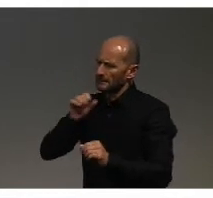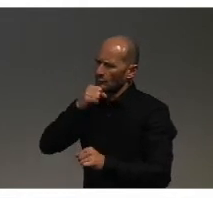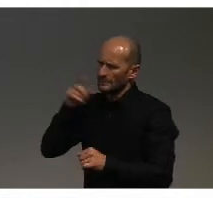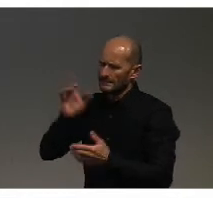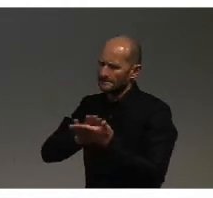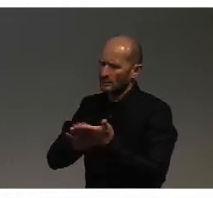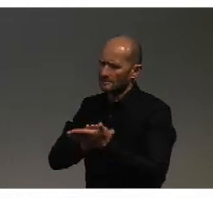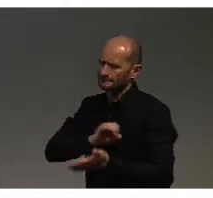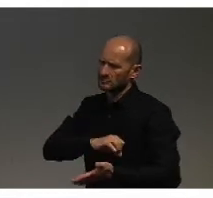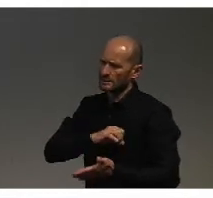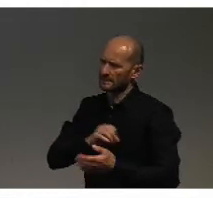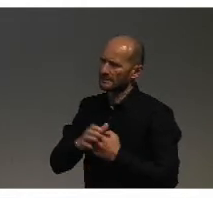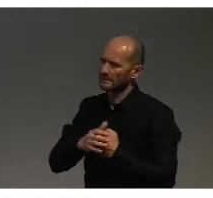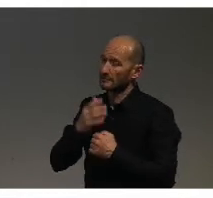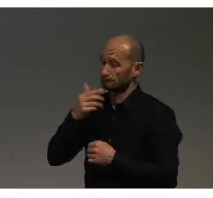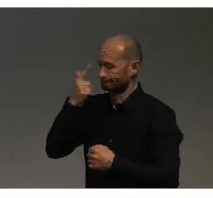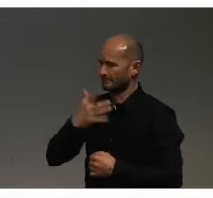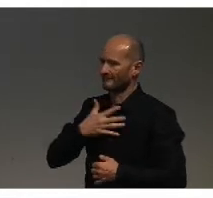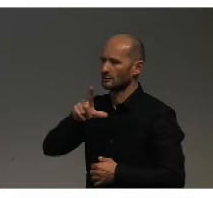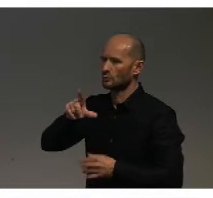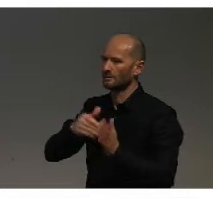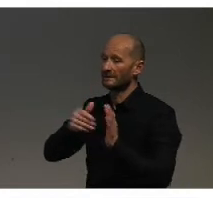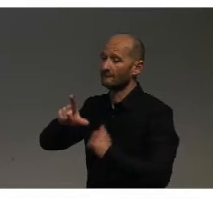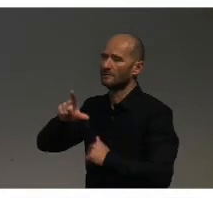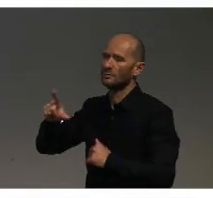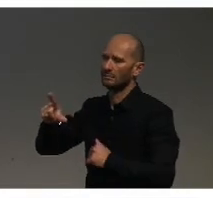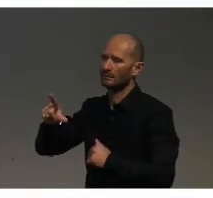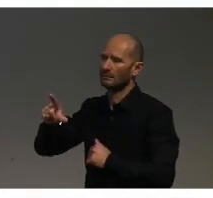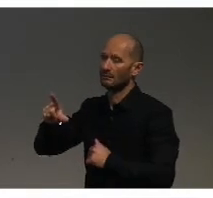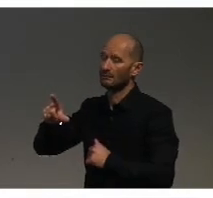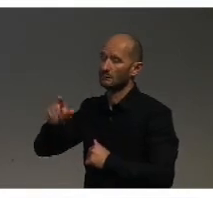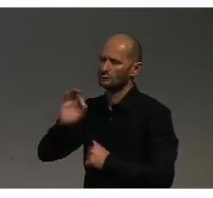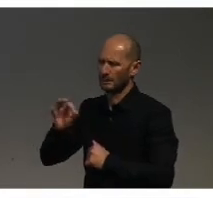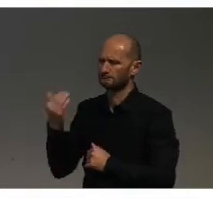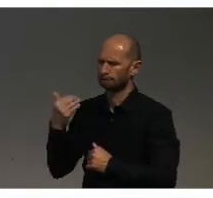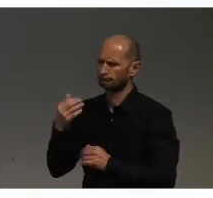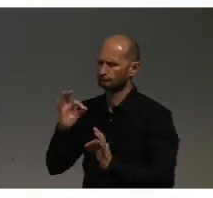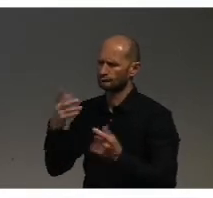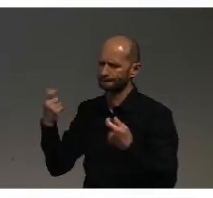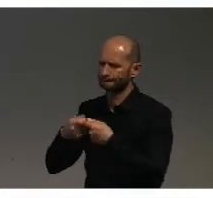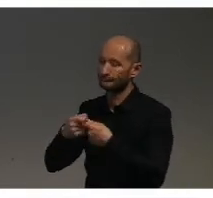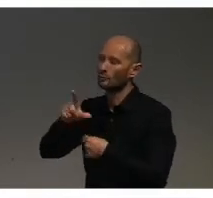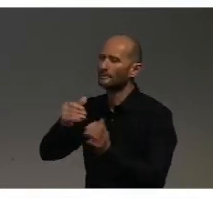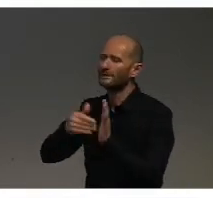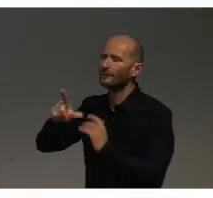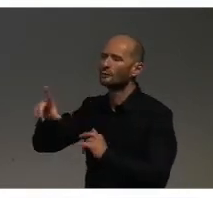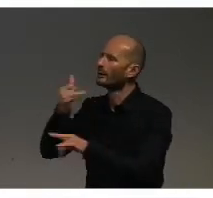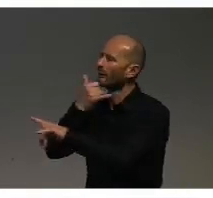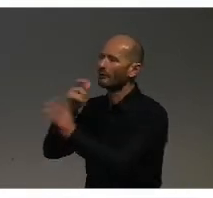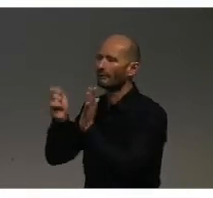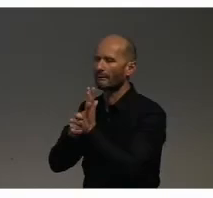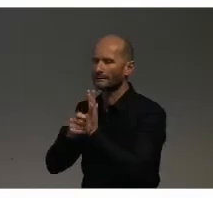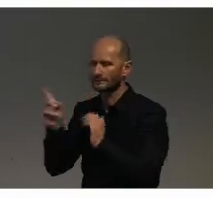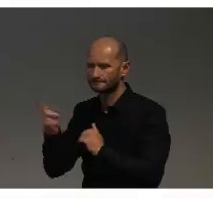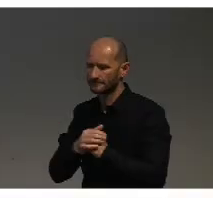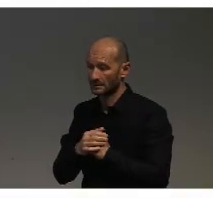désolé. Ça, à mon avis, c'est 2022. Oui, parce que c'est concomitant, d'ailleurs. Oui. Non, c'est 2022. Voilà, donc